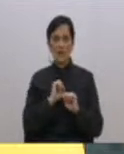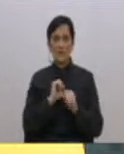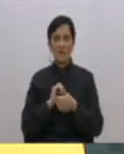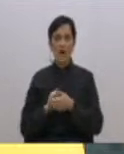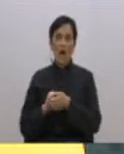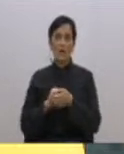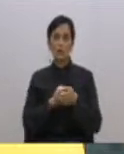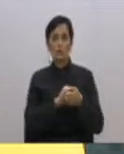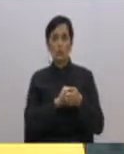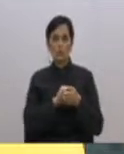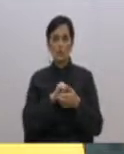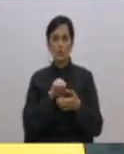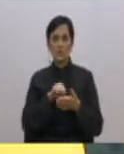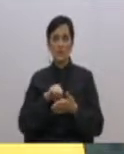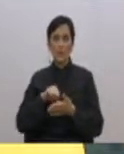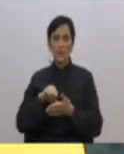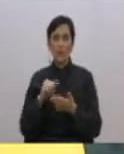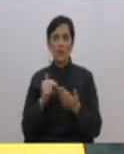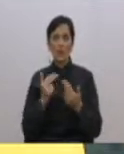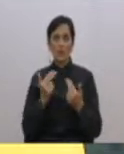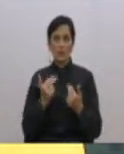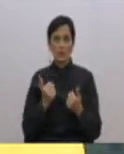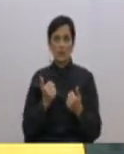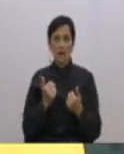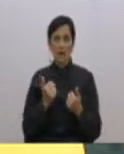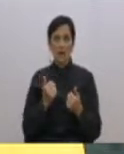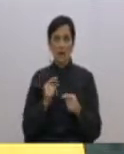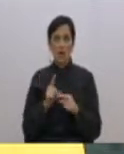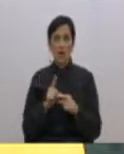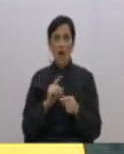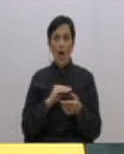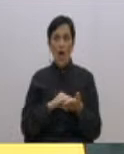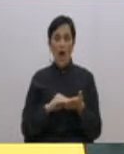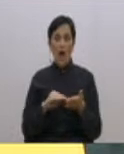ასოციაციის წარმომადგენლები და თავისთავად